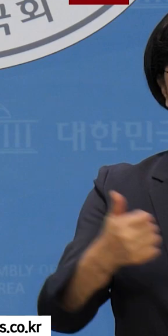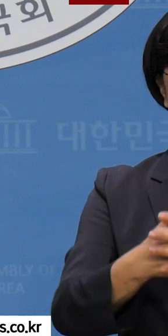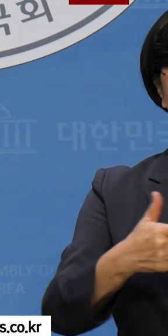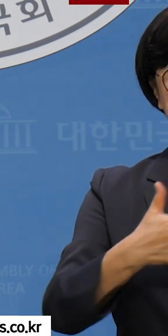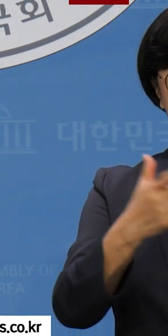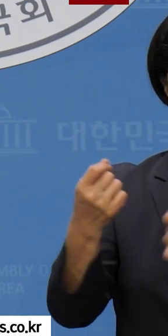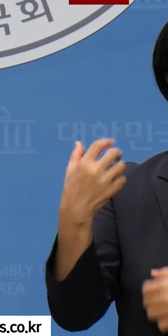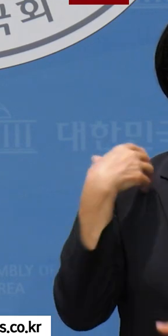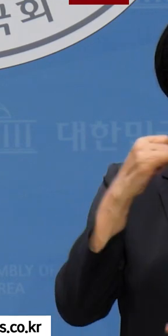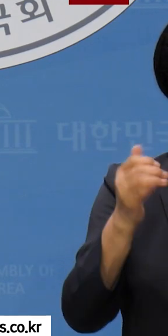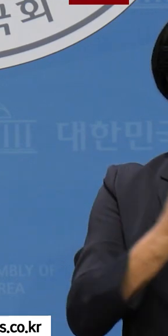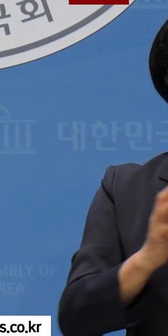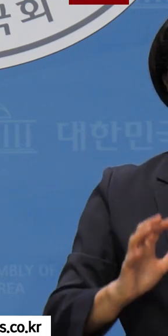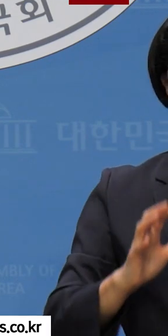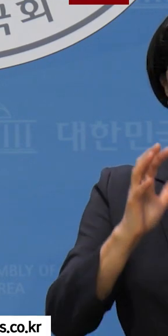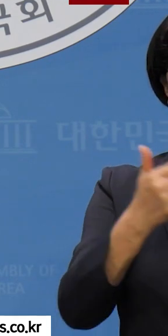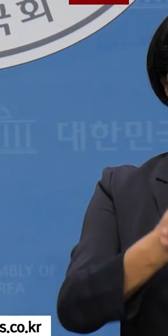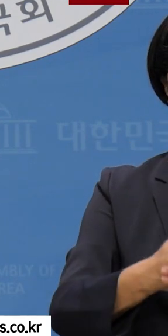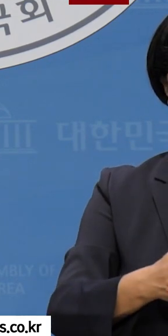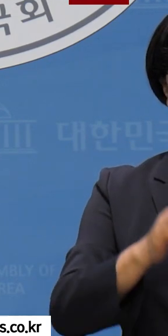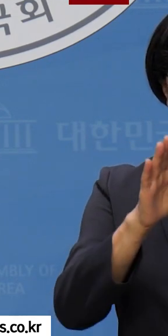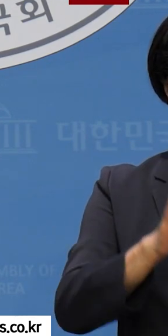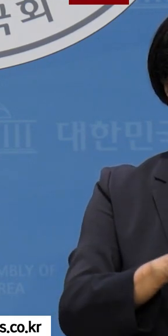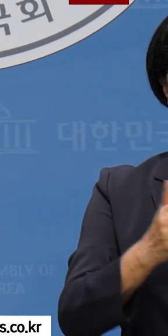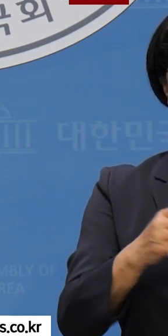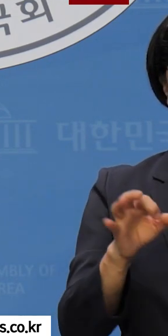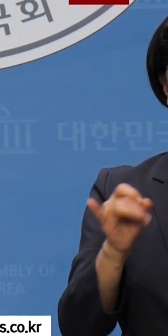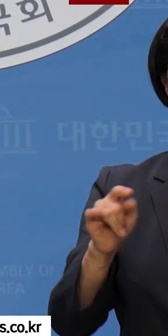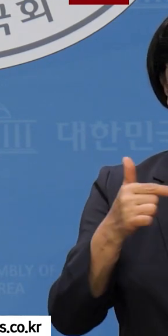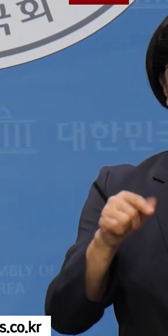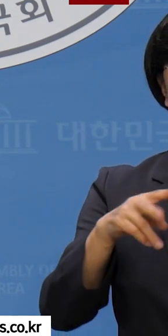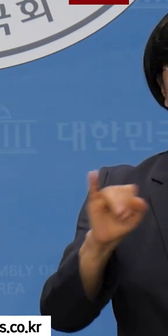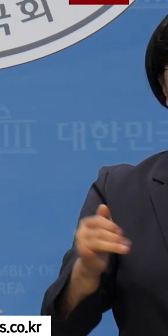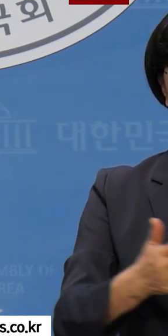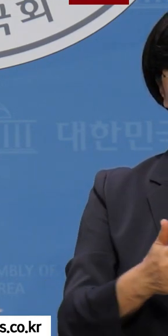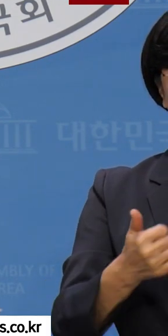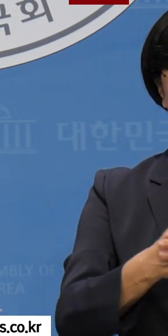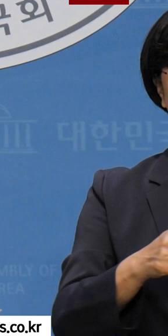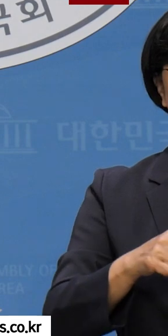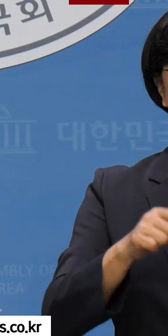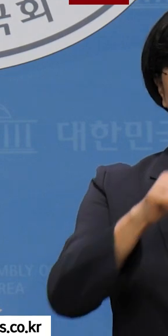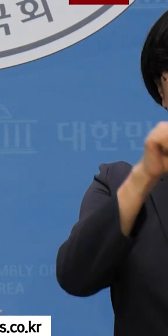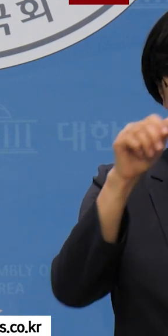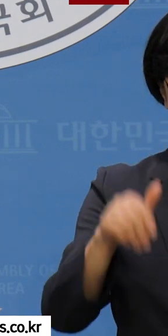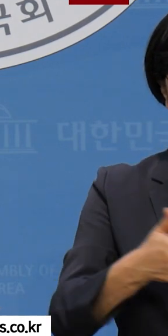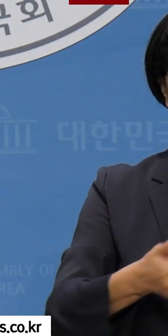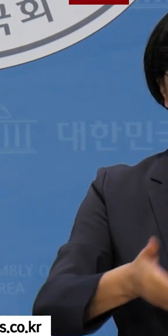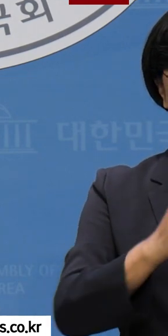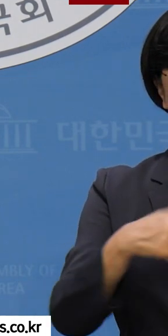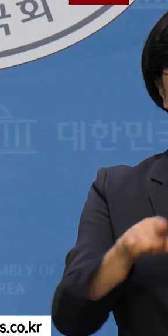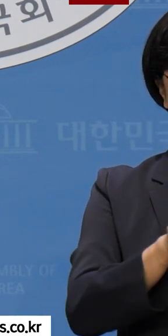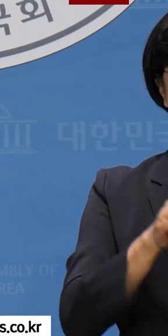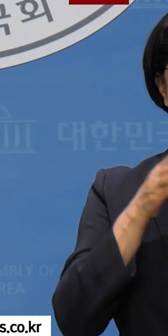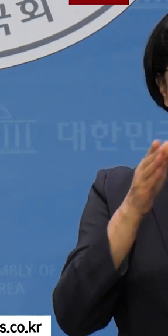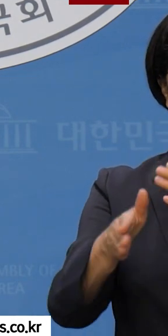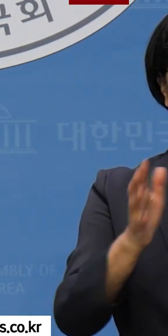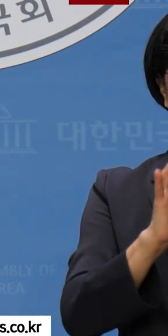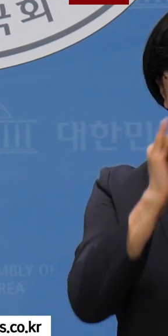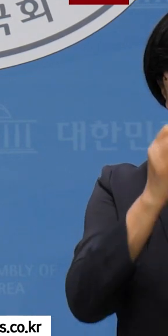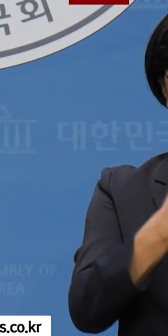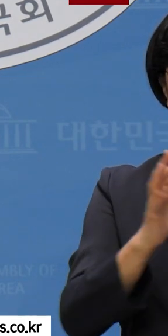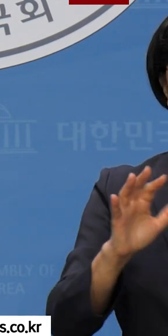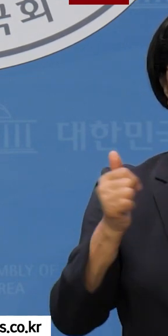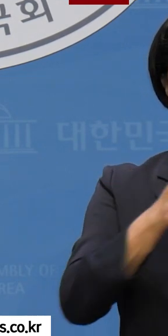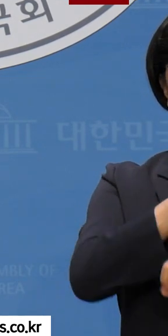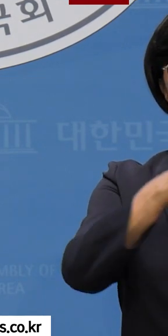공동 주최하는 국가 열 에너지 정책 진단과 체계 구축 방향 토론회가 진행될 예정입니다. 이번 주